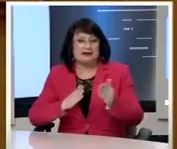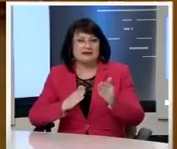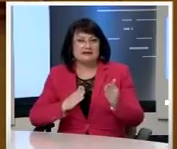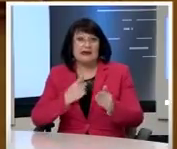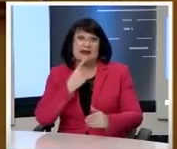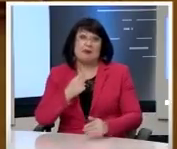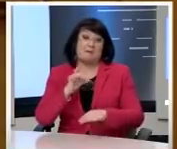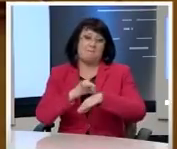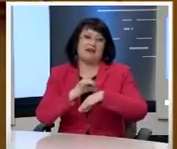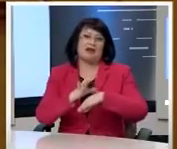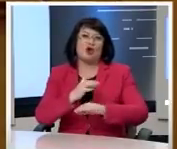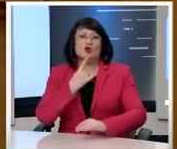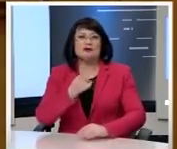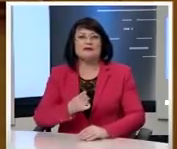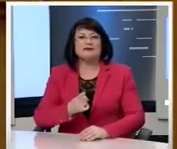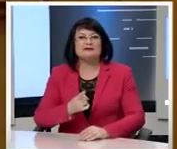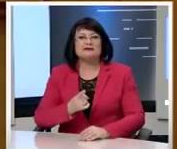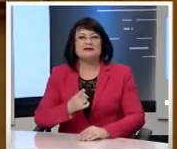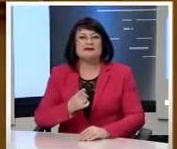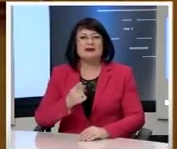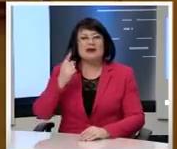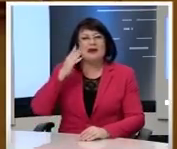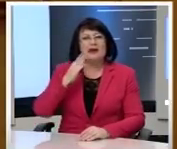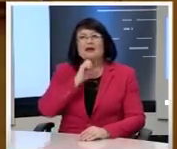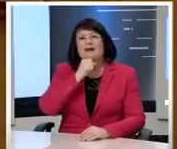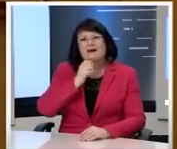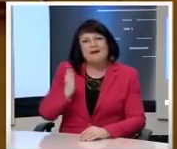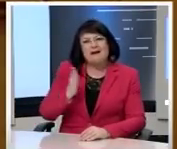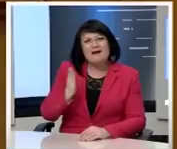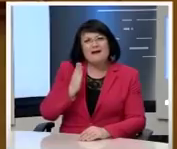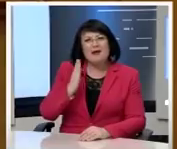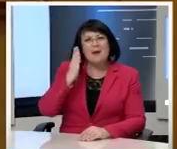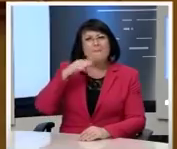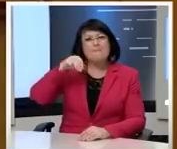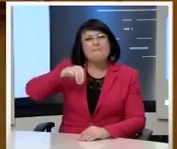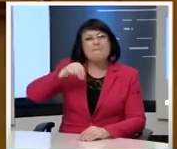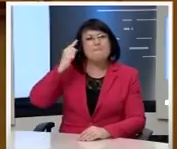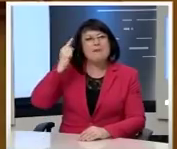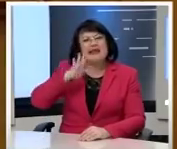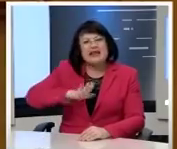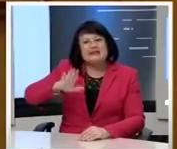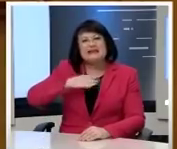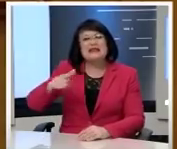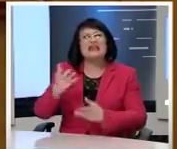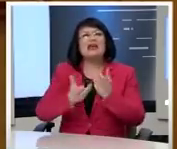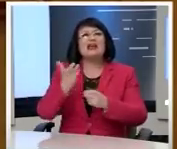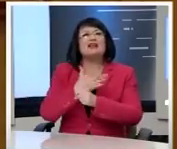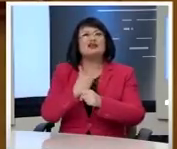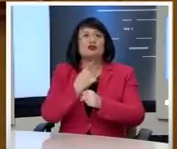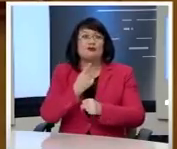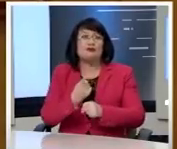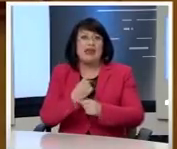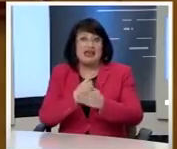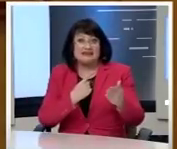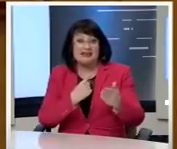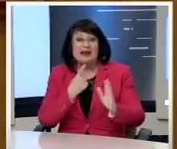τον εαυτό τους. Αυτοί που προκάλεσαν τη μικρασιακή καταστροφή δεν το έκαναν στο όνομα κάποιας αριστεράς, στο όνομα του πατριωτισμού